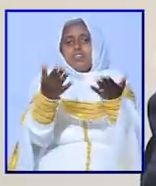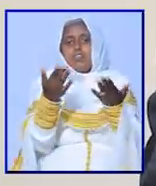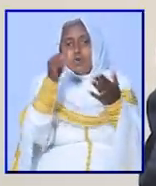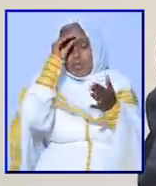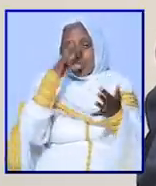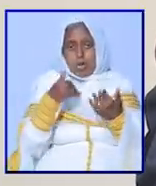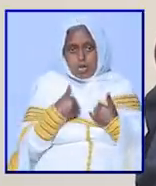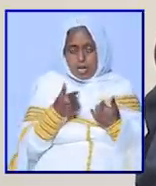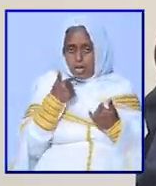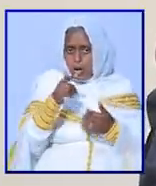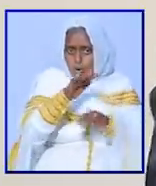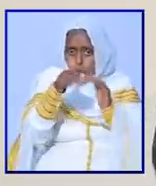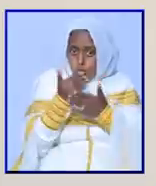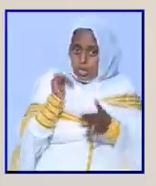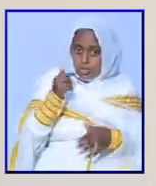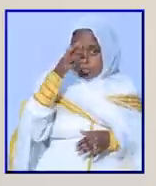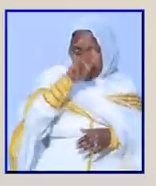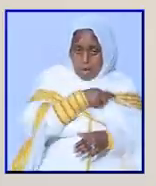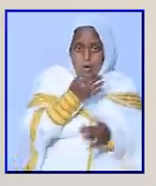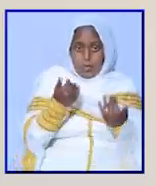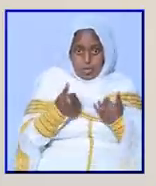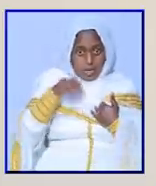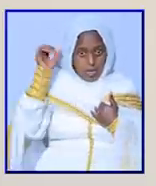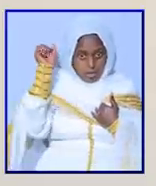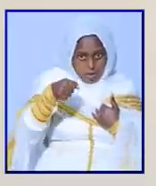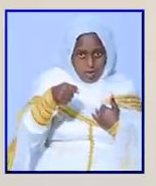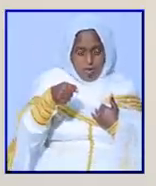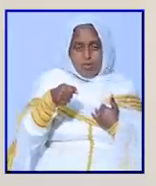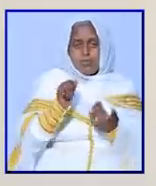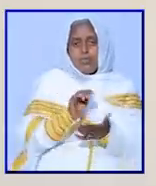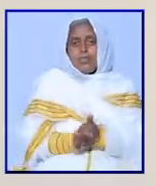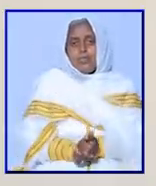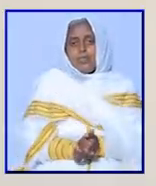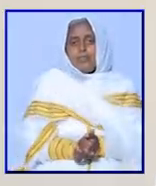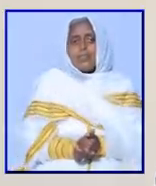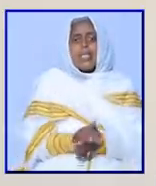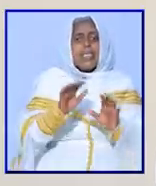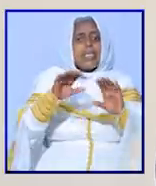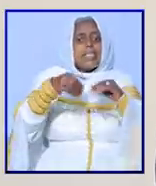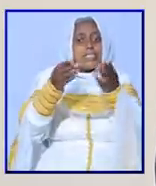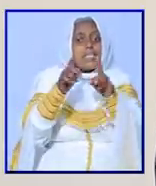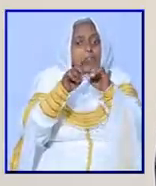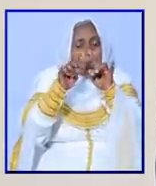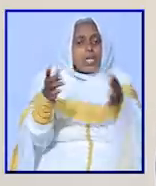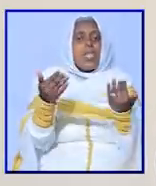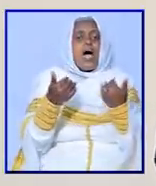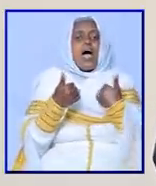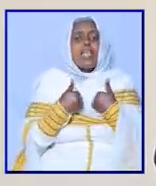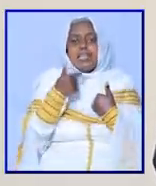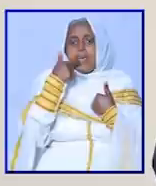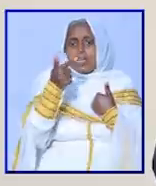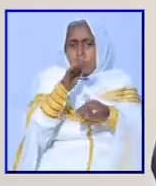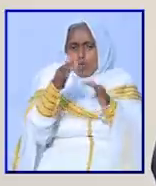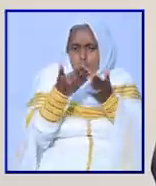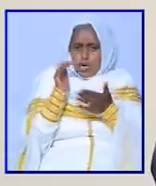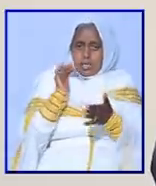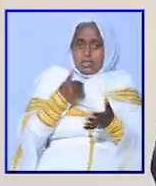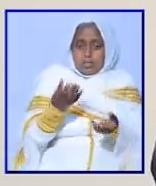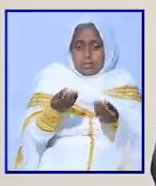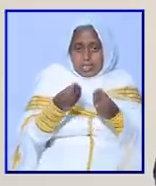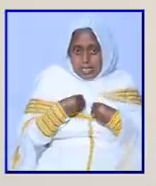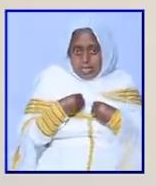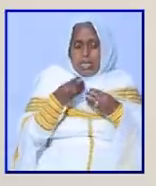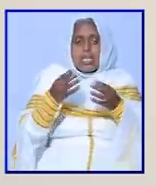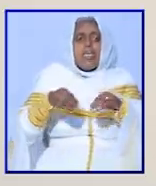ይላል። ሁላችን ሃይማኖት አለን አይደል? አለን አይደል? ሁላችንም የተሰጠው ሰው ግን አለ